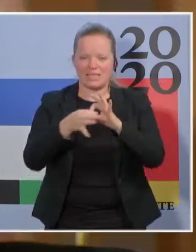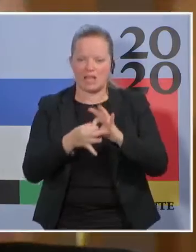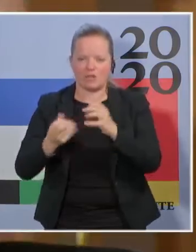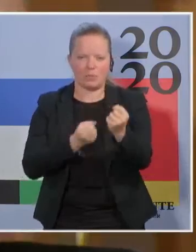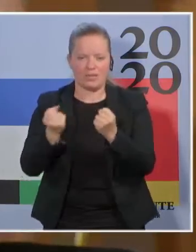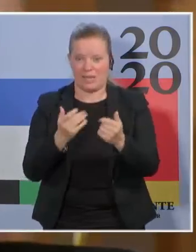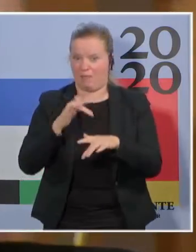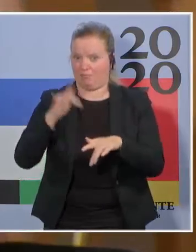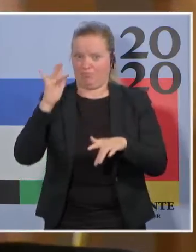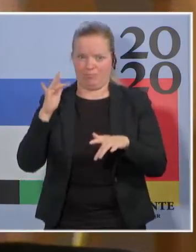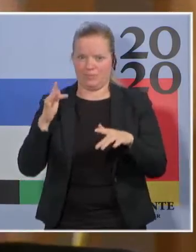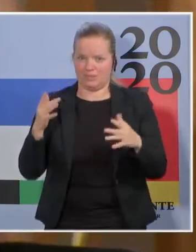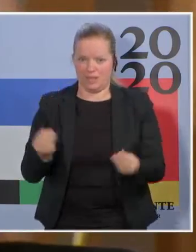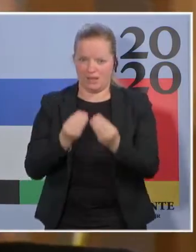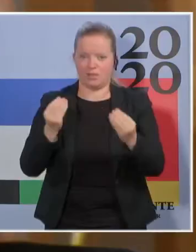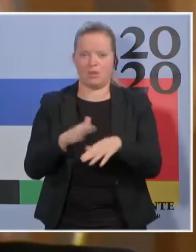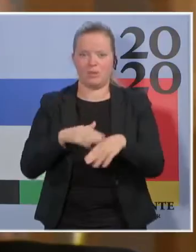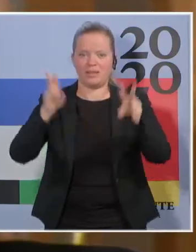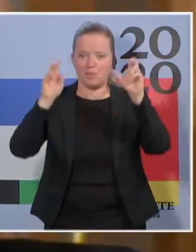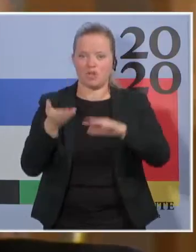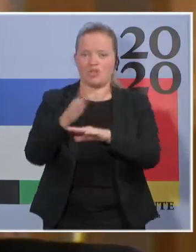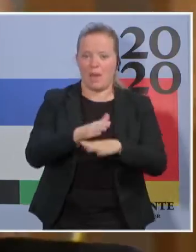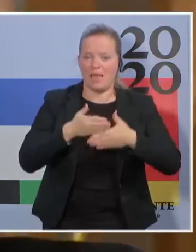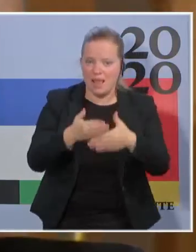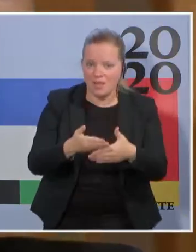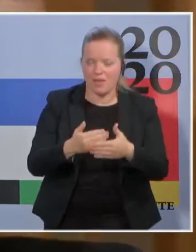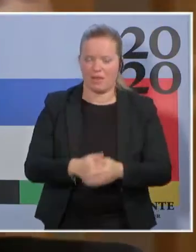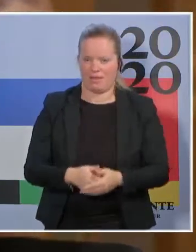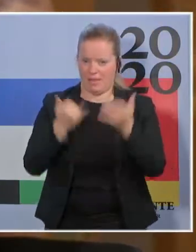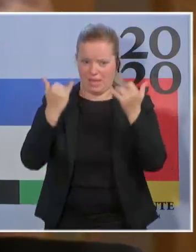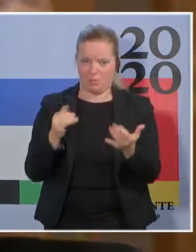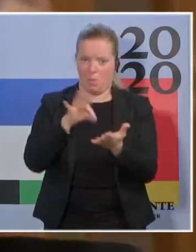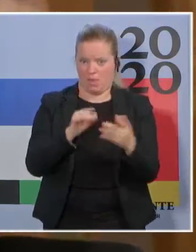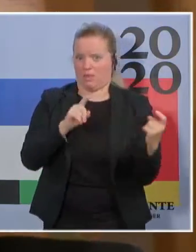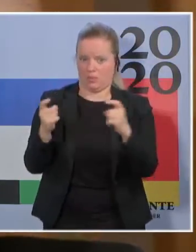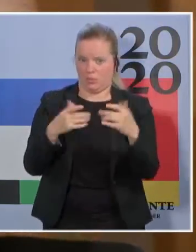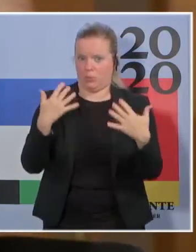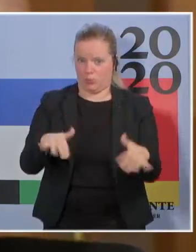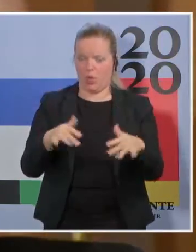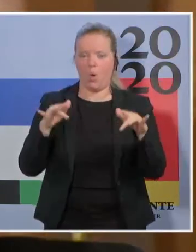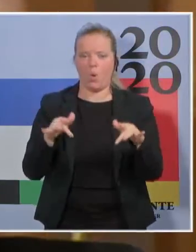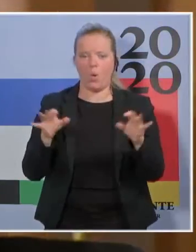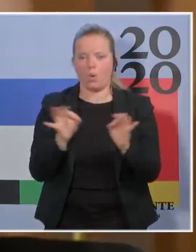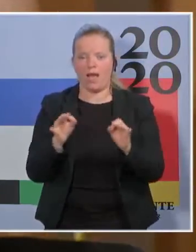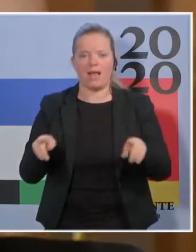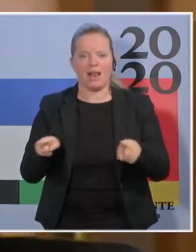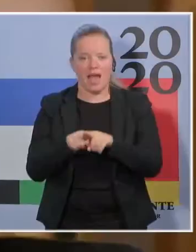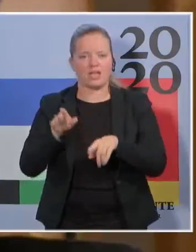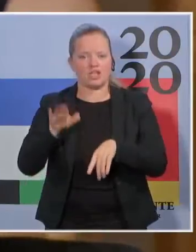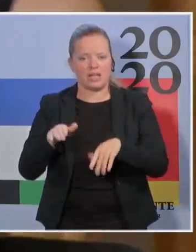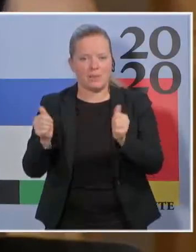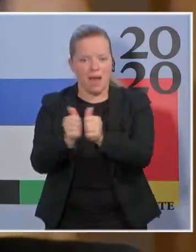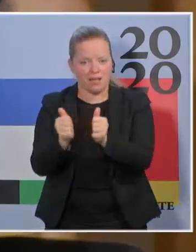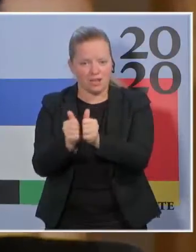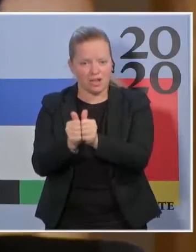erleben gerade ja die Diskussion über das Thema Sterbehilfe zum Beispiel, es geht aber auch um Themen wie gleichgeschlechtliche Partnerschaften und so weiter, wo man